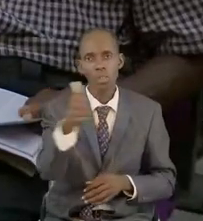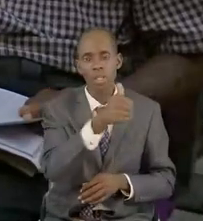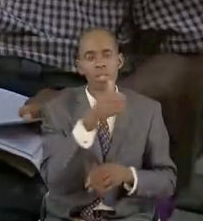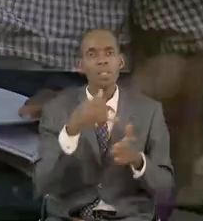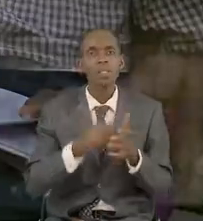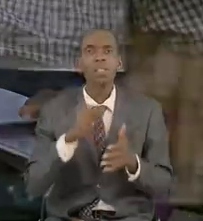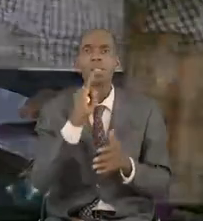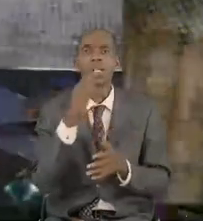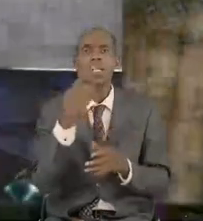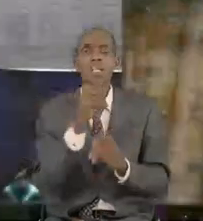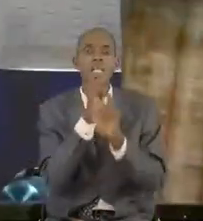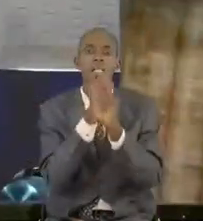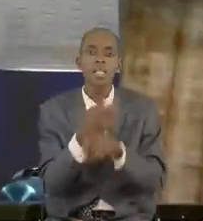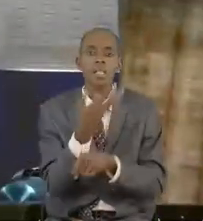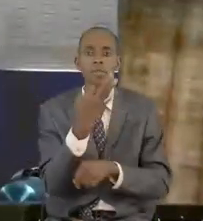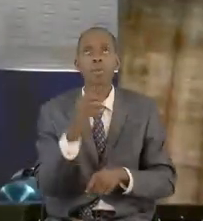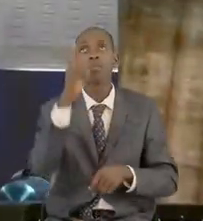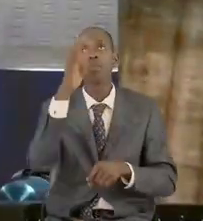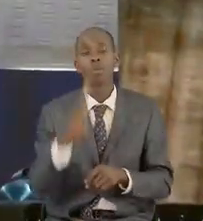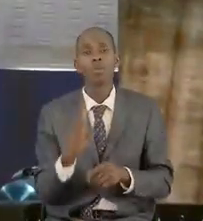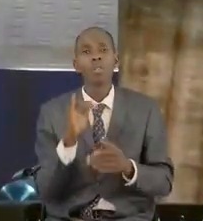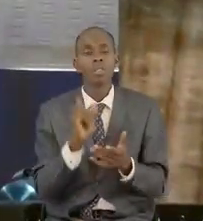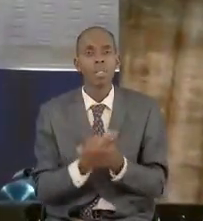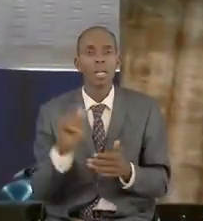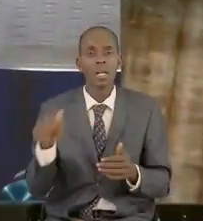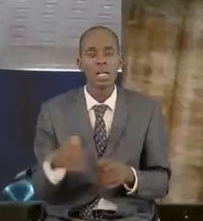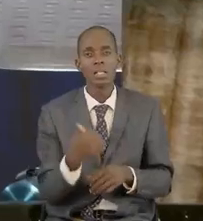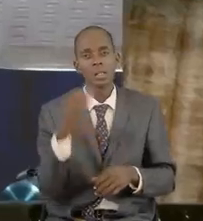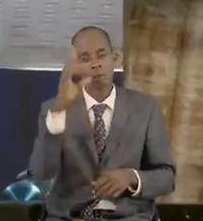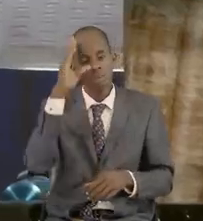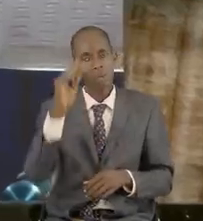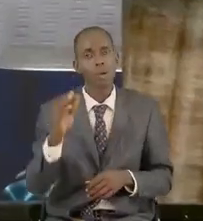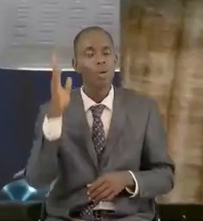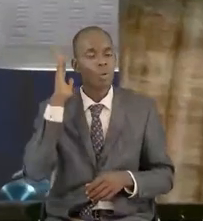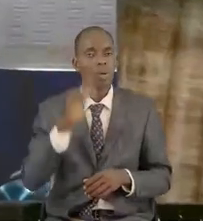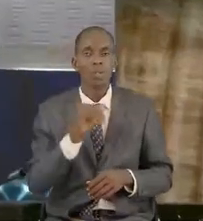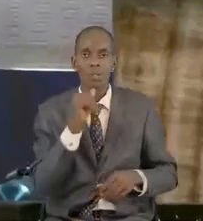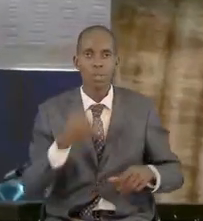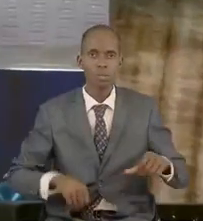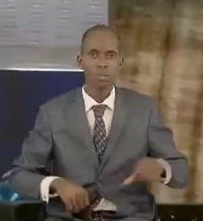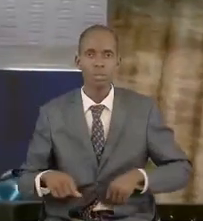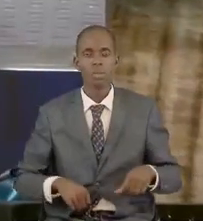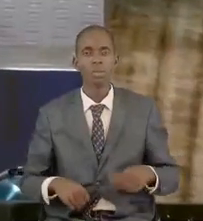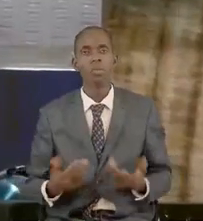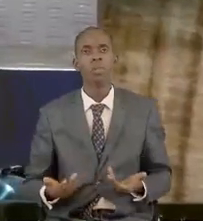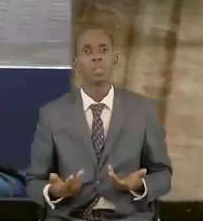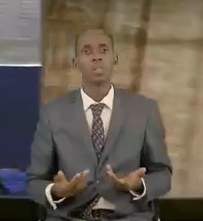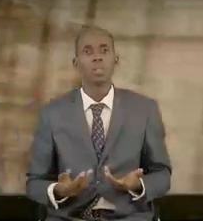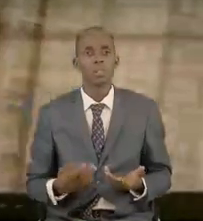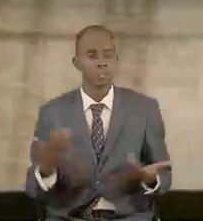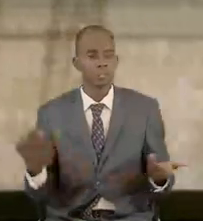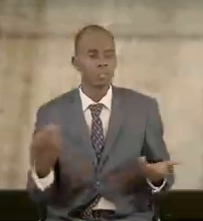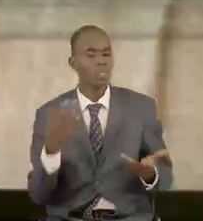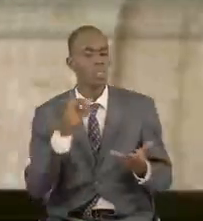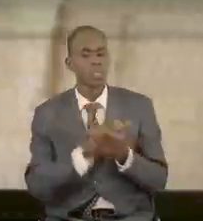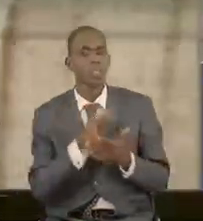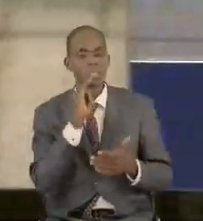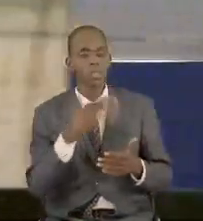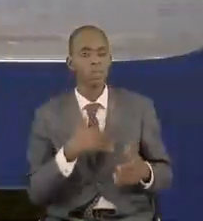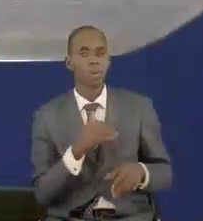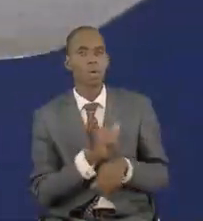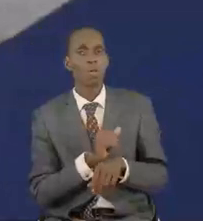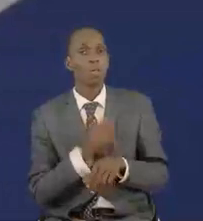ne vient pas de vous c'est le don de Dieu afin que nul ne se vante nous sommes l'ouvrage